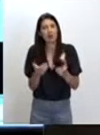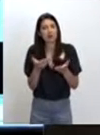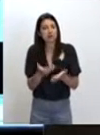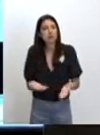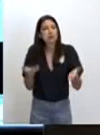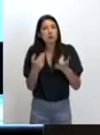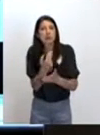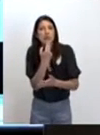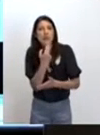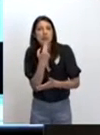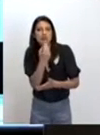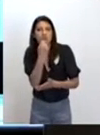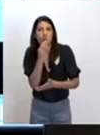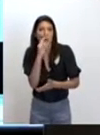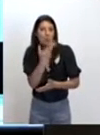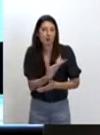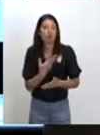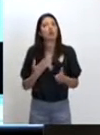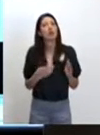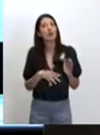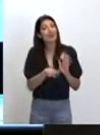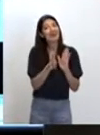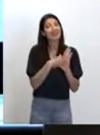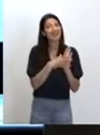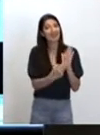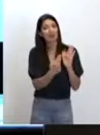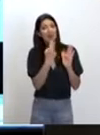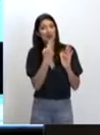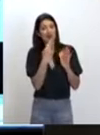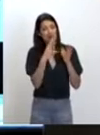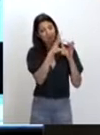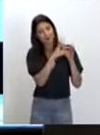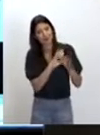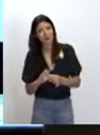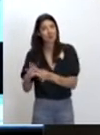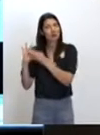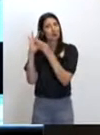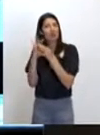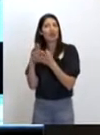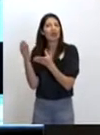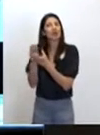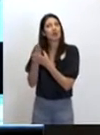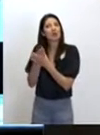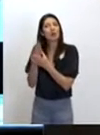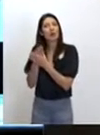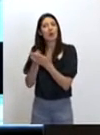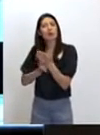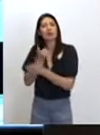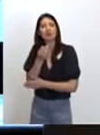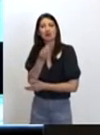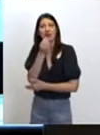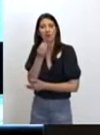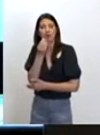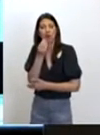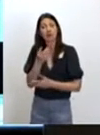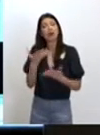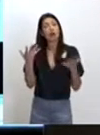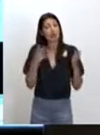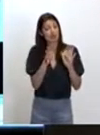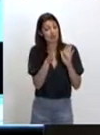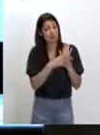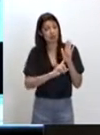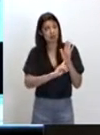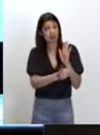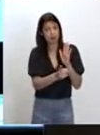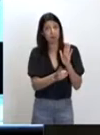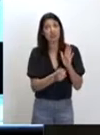qualité, on s'aligne avec la politique de résilience alimentaire dont on vient de parler, avec une exigence de 80% de bio dès le